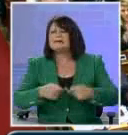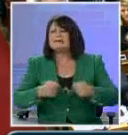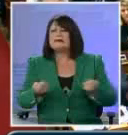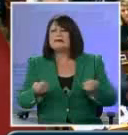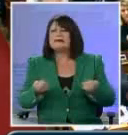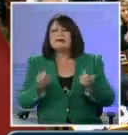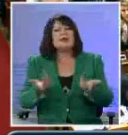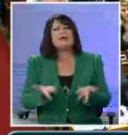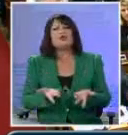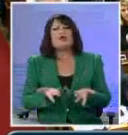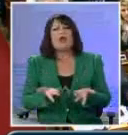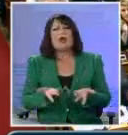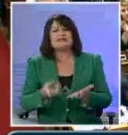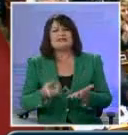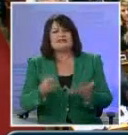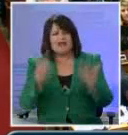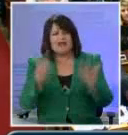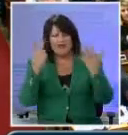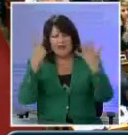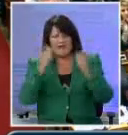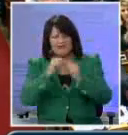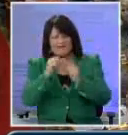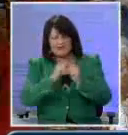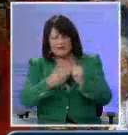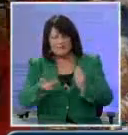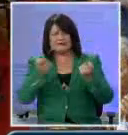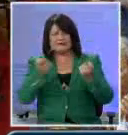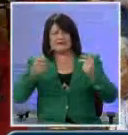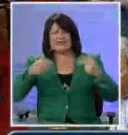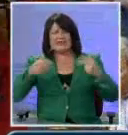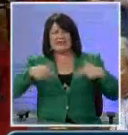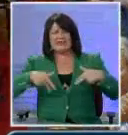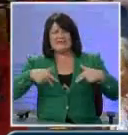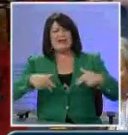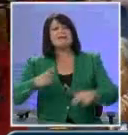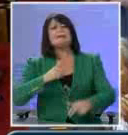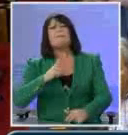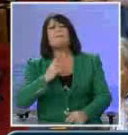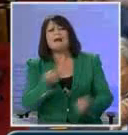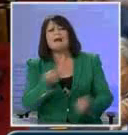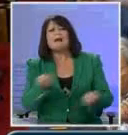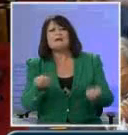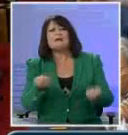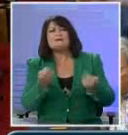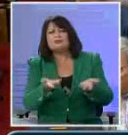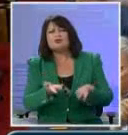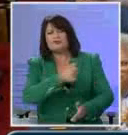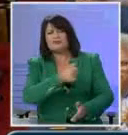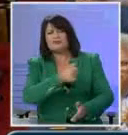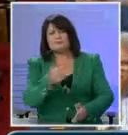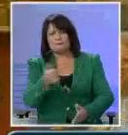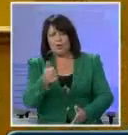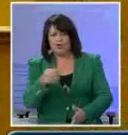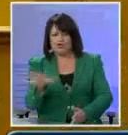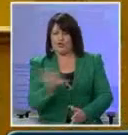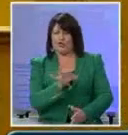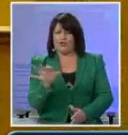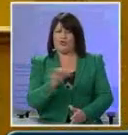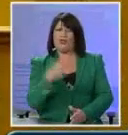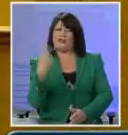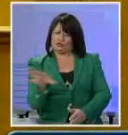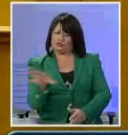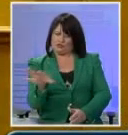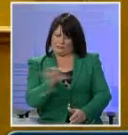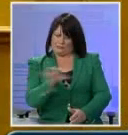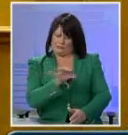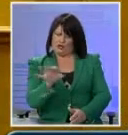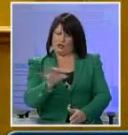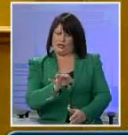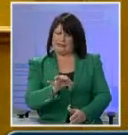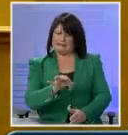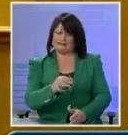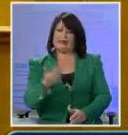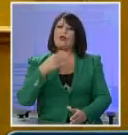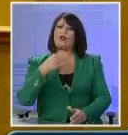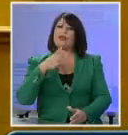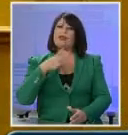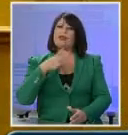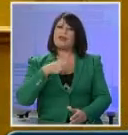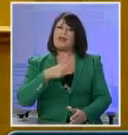περιμένετε ακόμα? Μόνο να διορίζετε ημετέρους. Λοιπόν, εγώ θέλω να υπογραμμίσω ότι και εμείς, κύριε